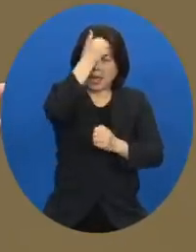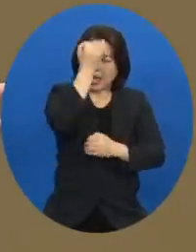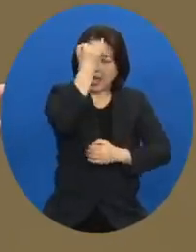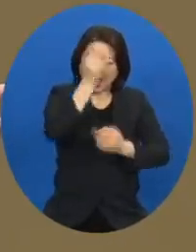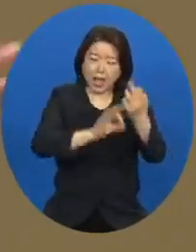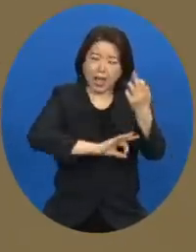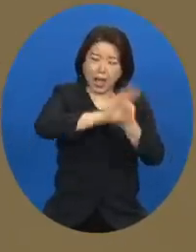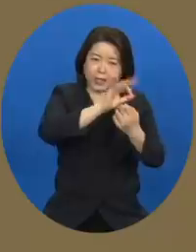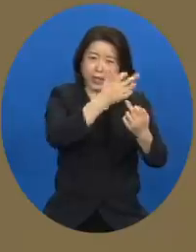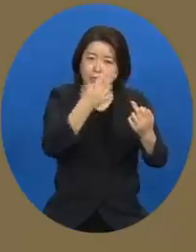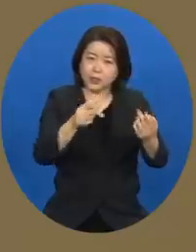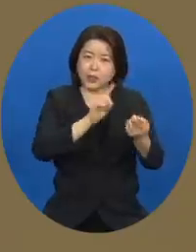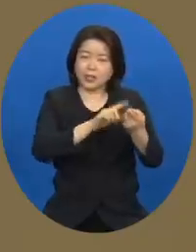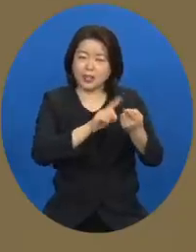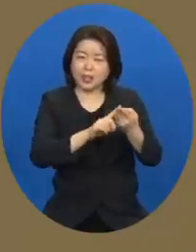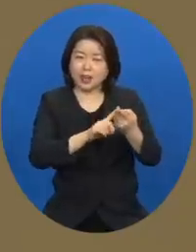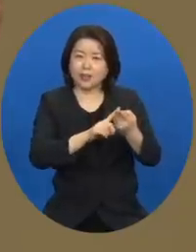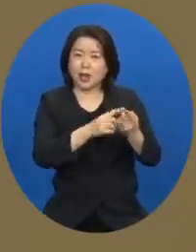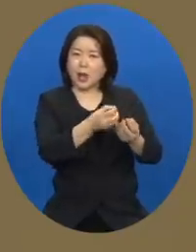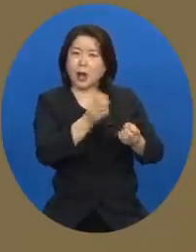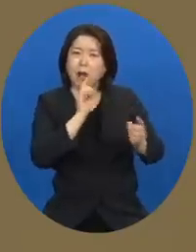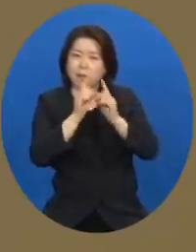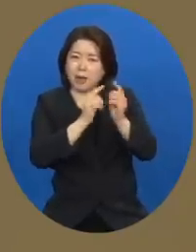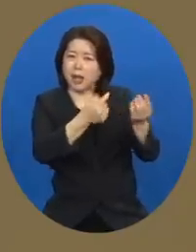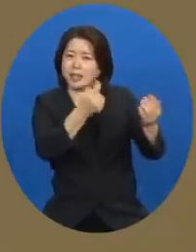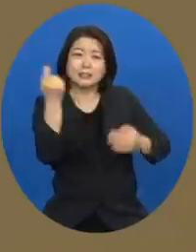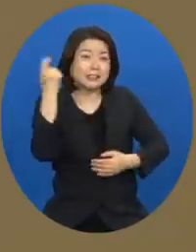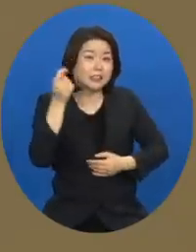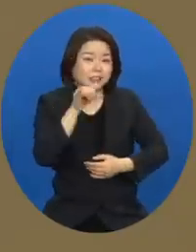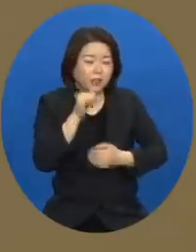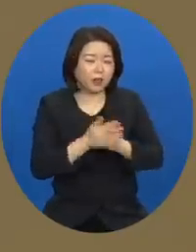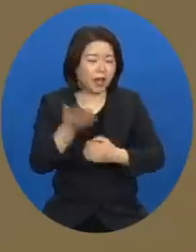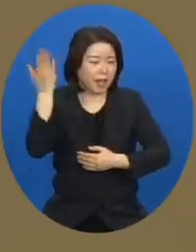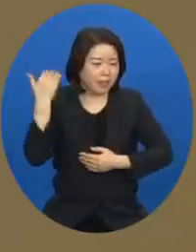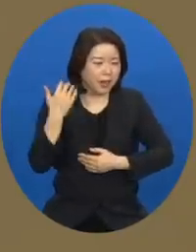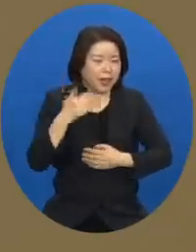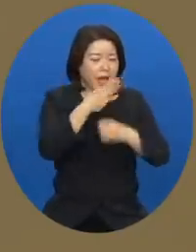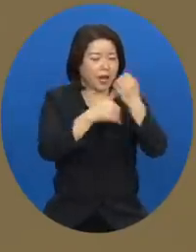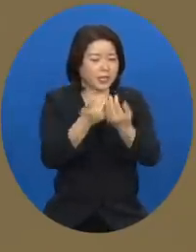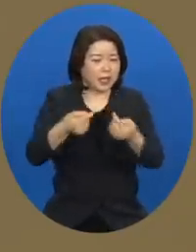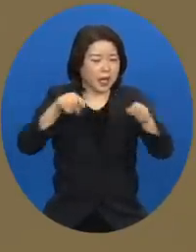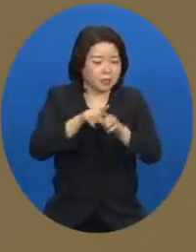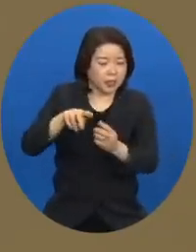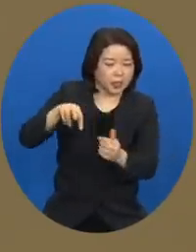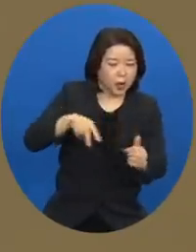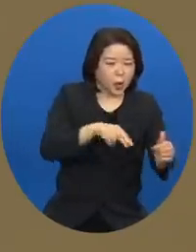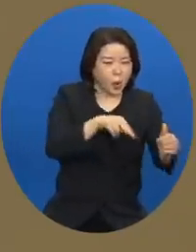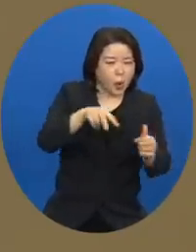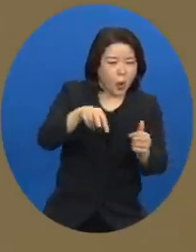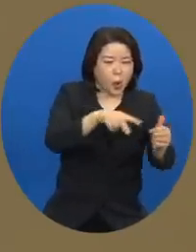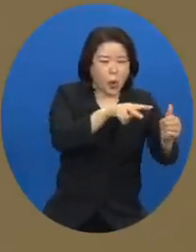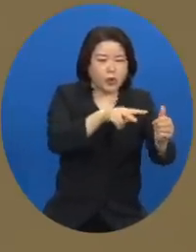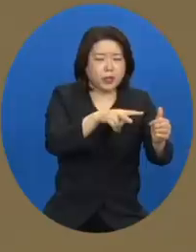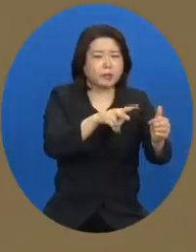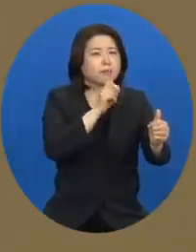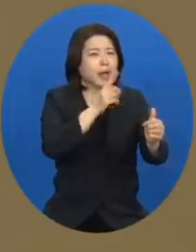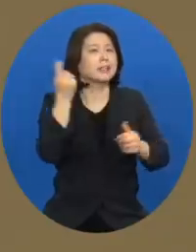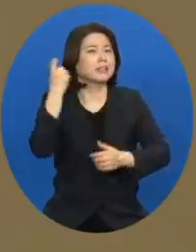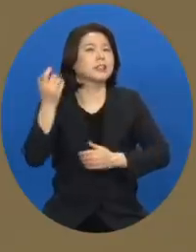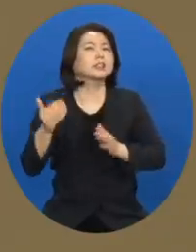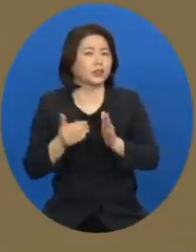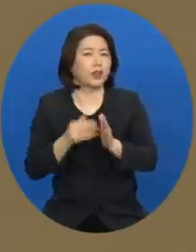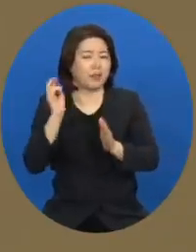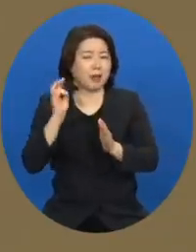들었습니다. 거기서 하나님과 함께 거닐던 그 시절에 대해서 들었습니다. 에녹의 마음속에